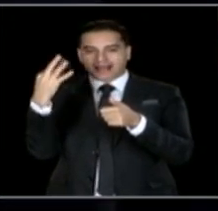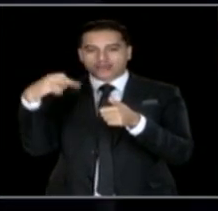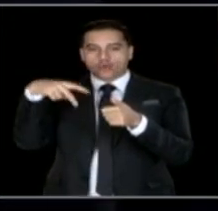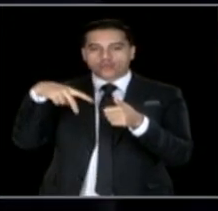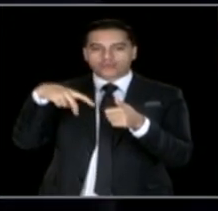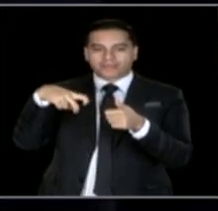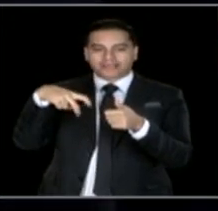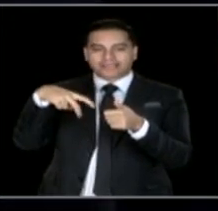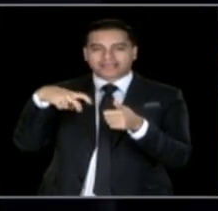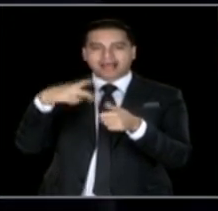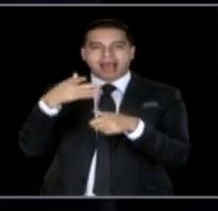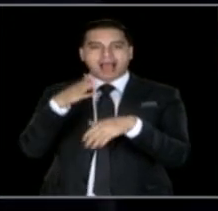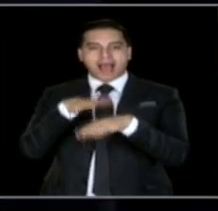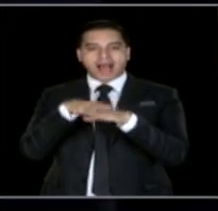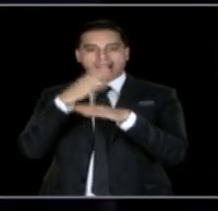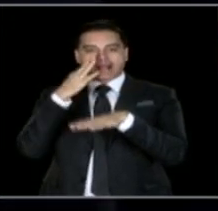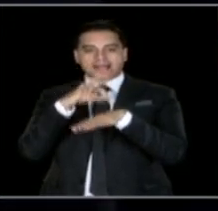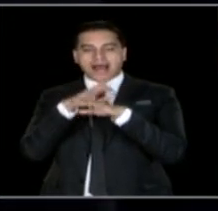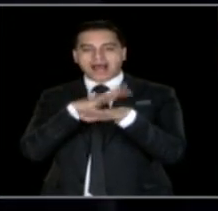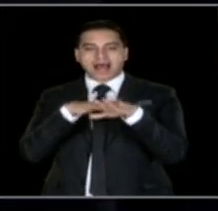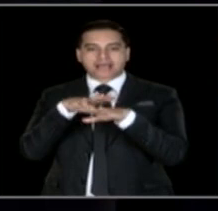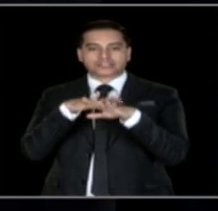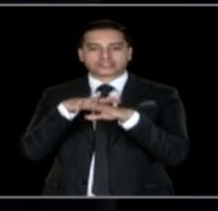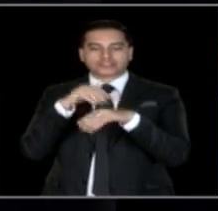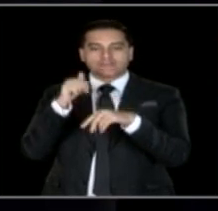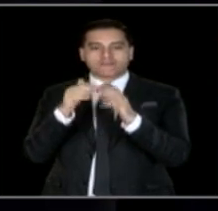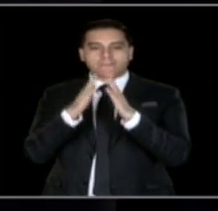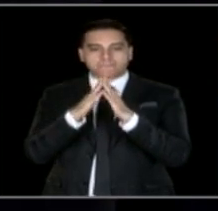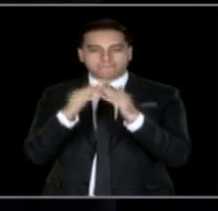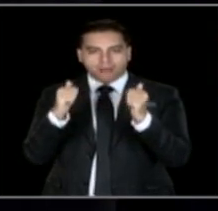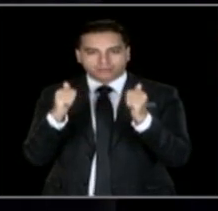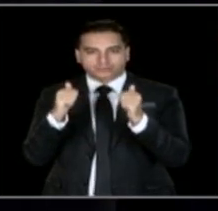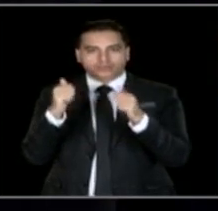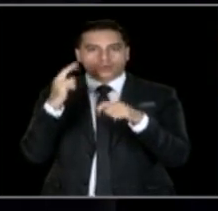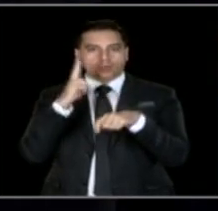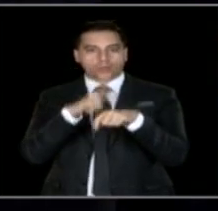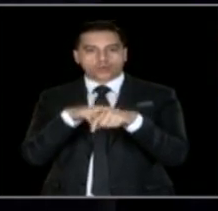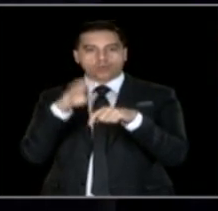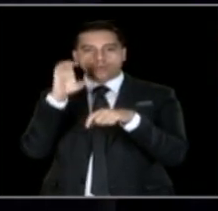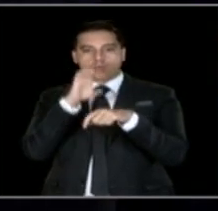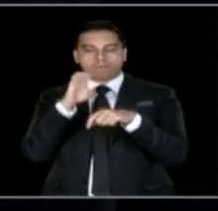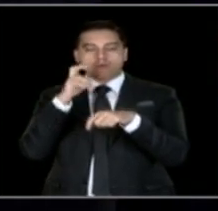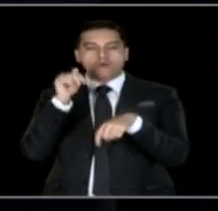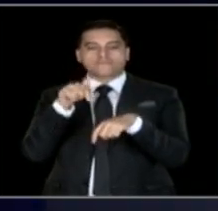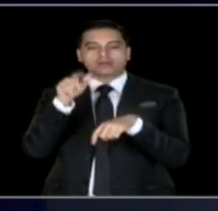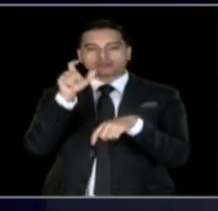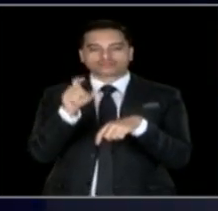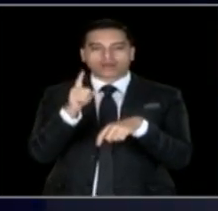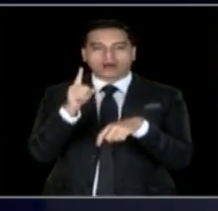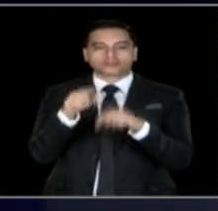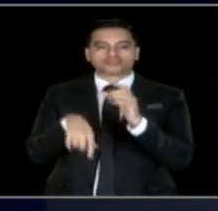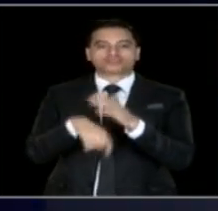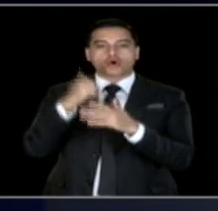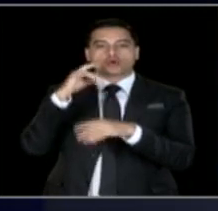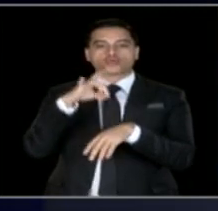1983 من خلال السلطات المصرية واليونسكو، وتم اختيار التصميم